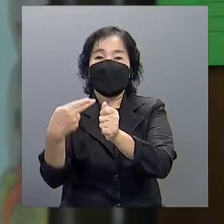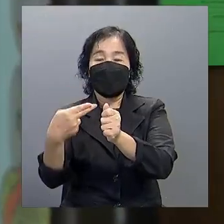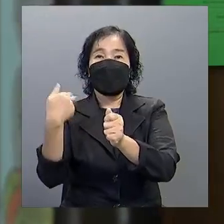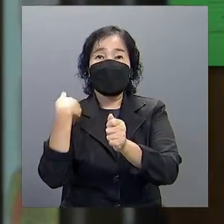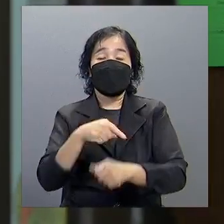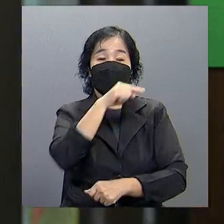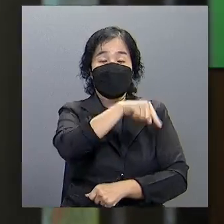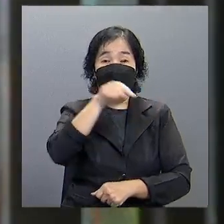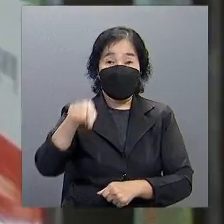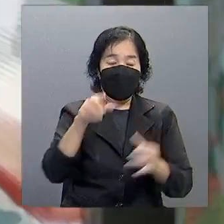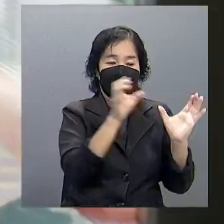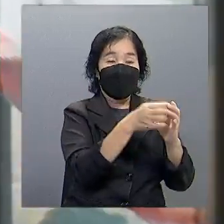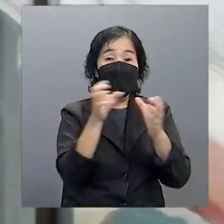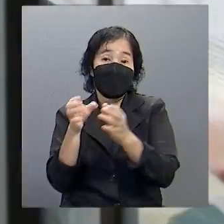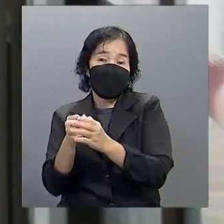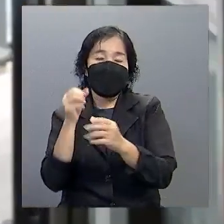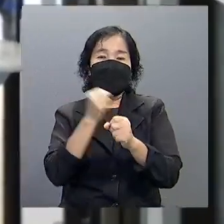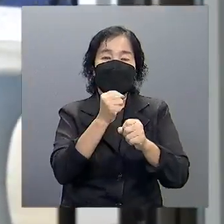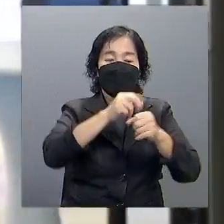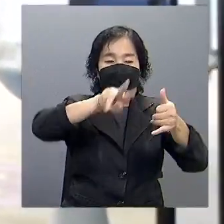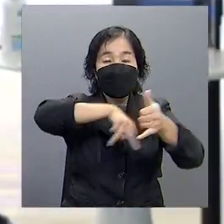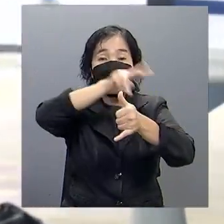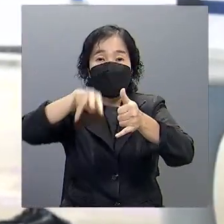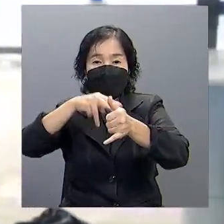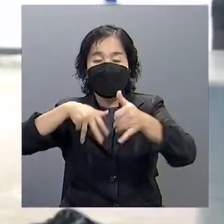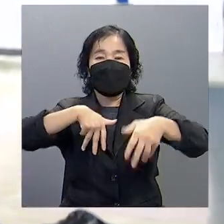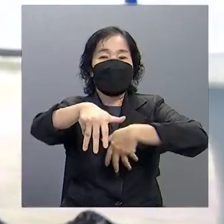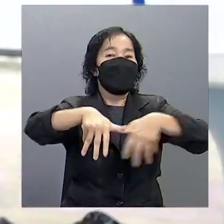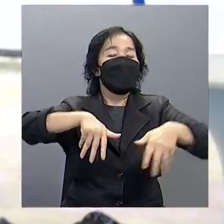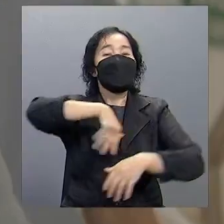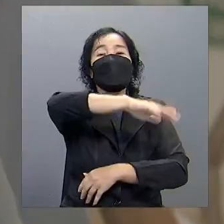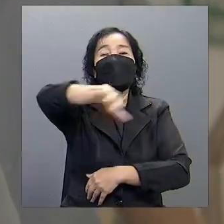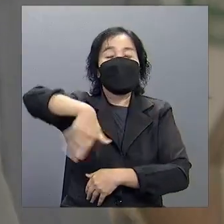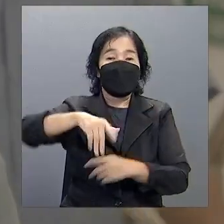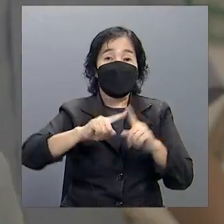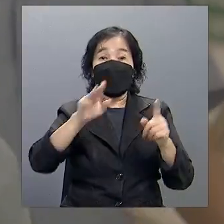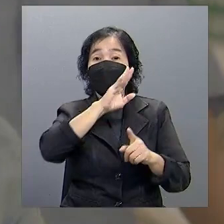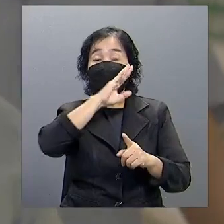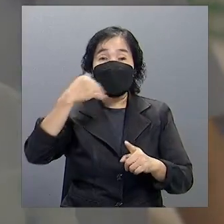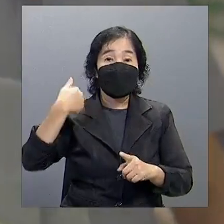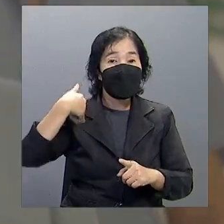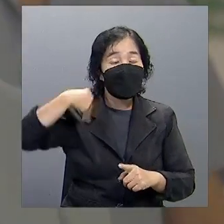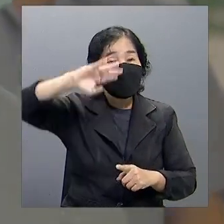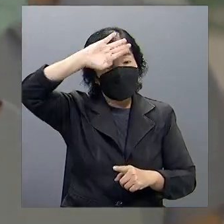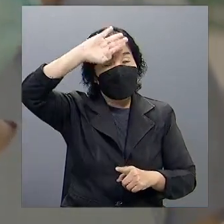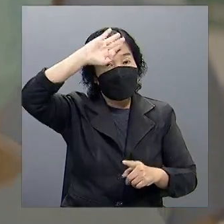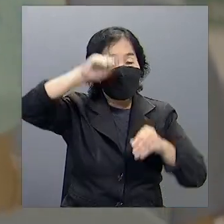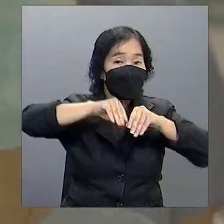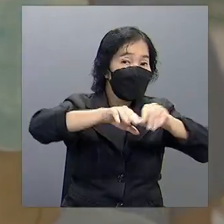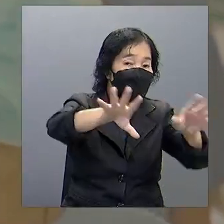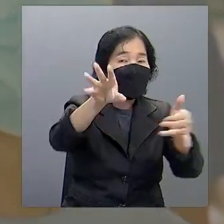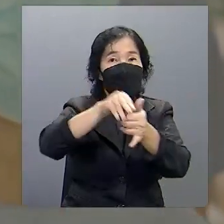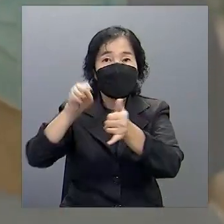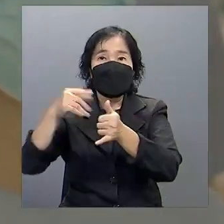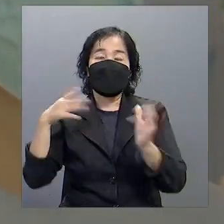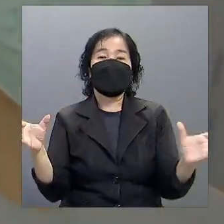จะทำหน้าที่รักษาดูแลสุขภาพผู้คนโดยทั่วไปแต่เวลาเกิดโรคระบาดพวกเขาก็จะรวมตัวกันเป็นทีมสอบสวนโรคเ